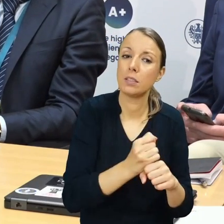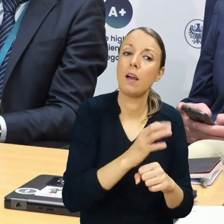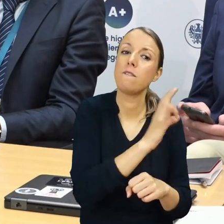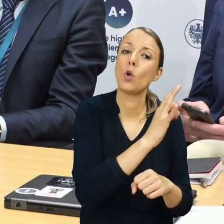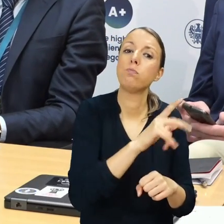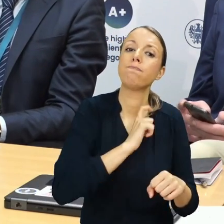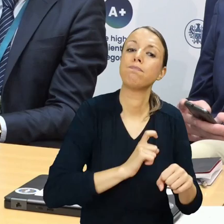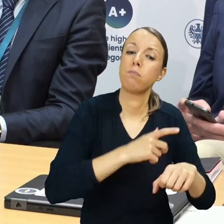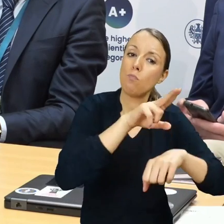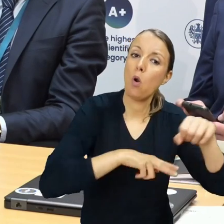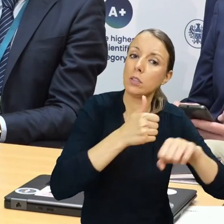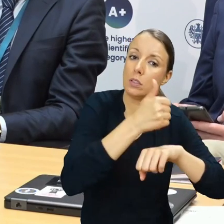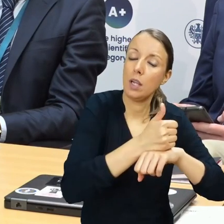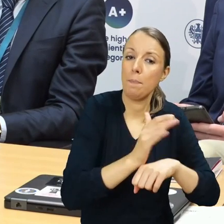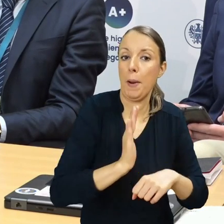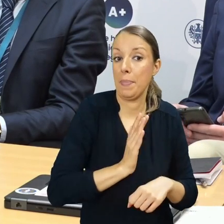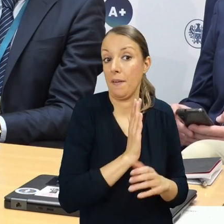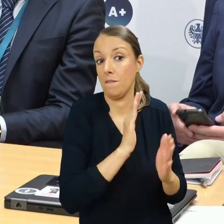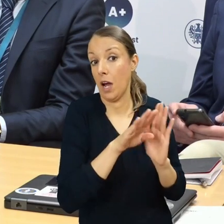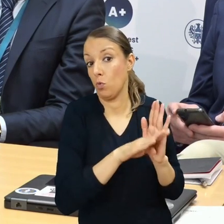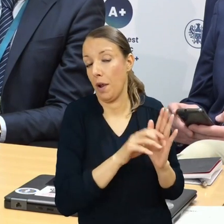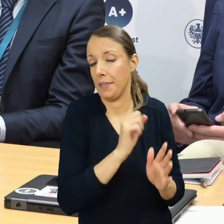nie. I